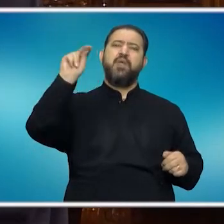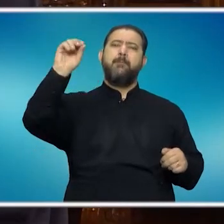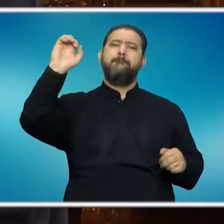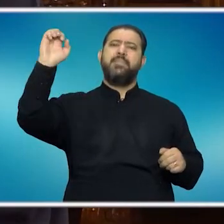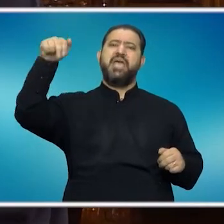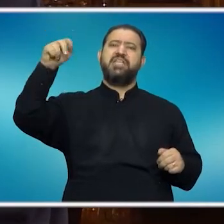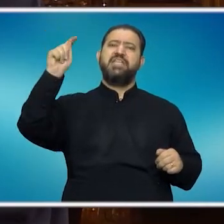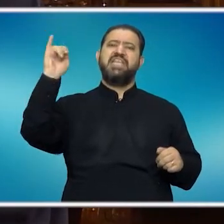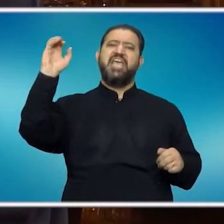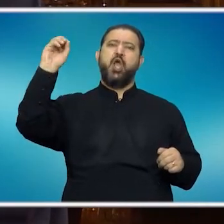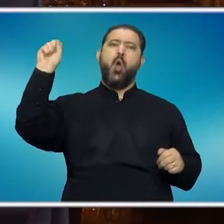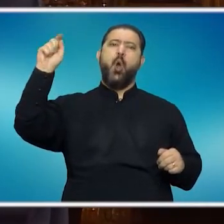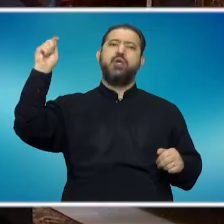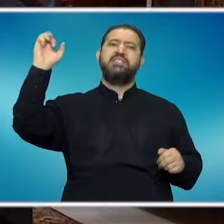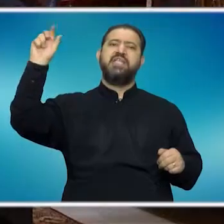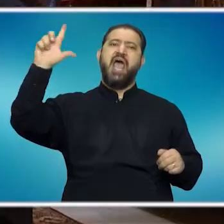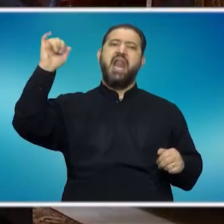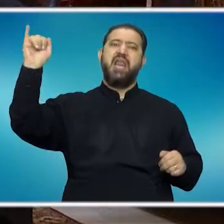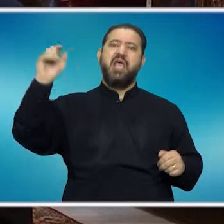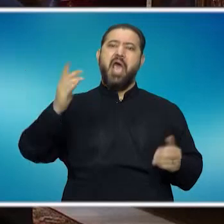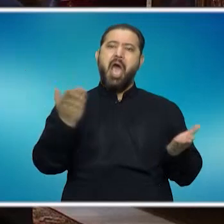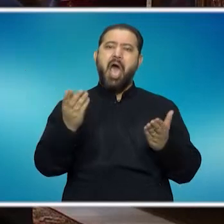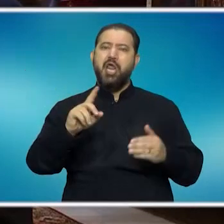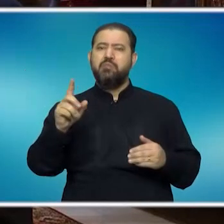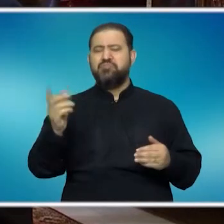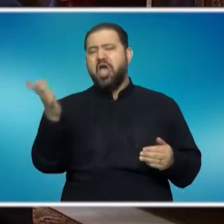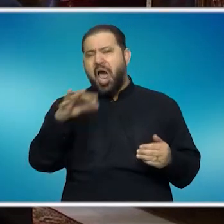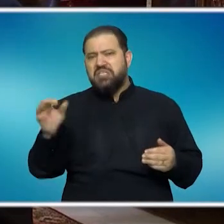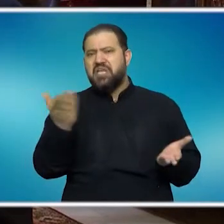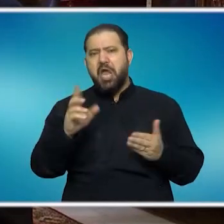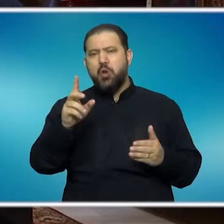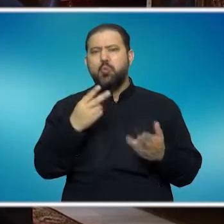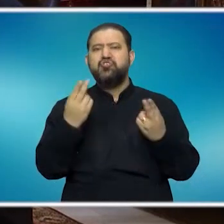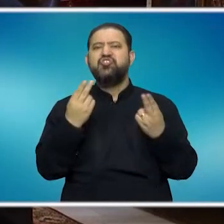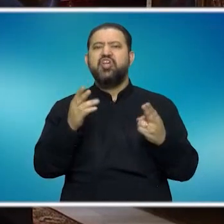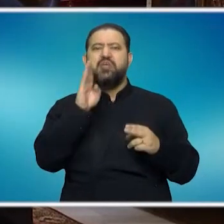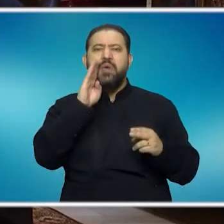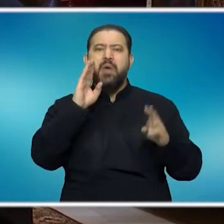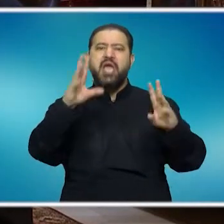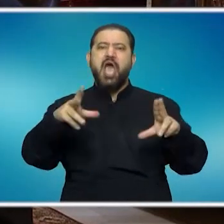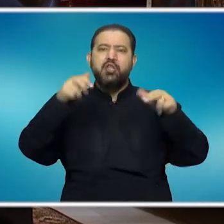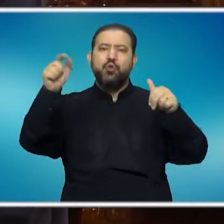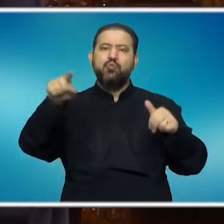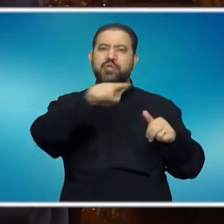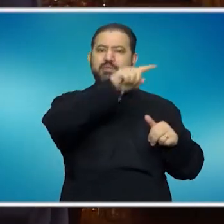capăt taina înomenirii lui Dumnezeu. Și au văzut, cei care i-a spomenit dumneavoastră și cei